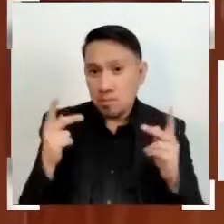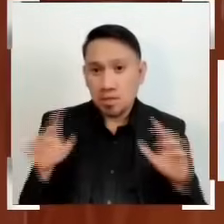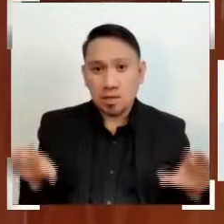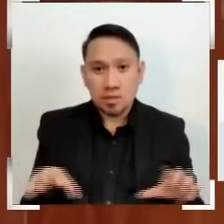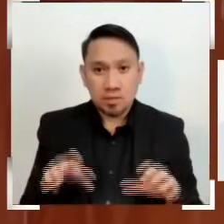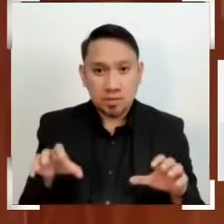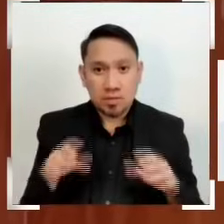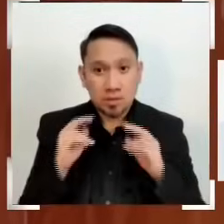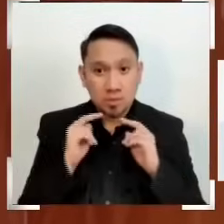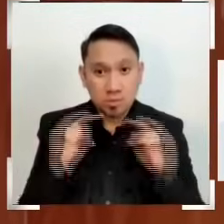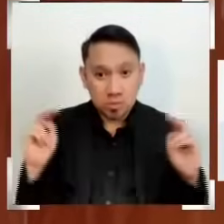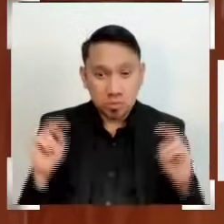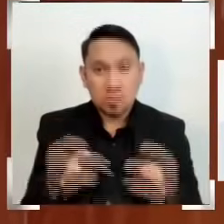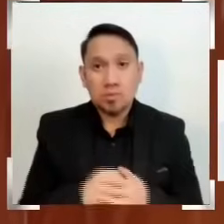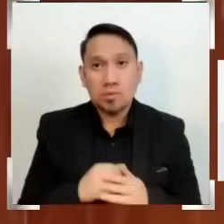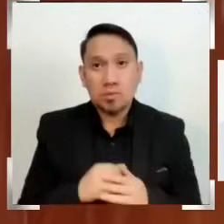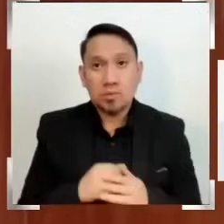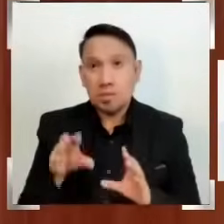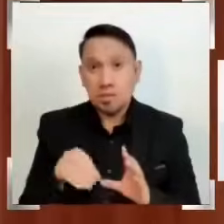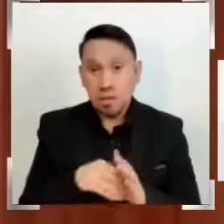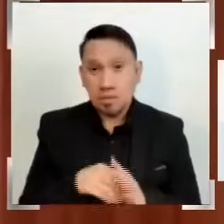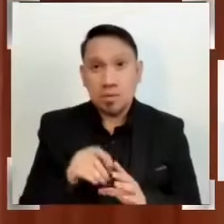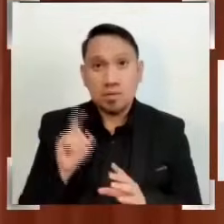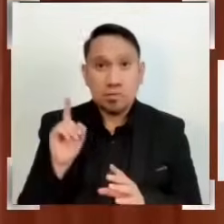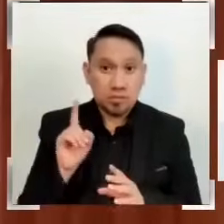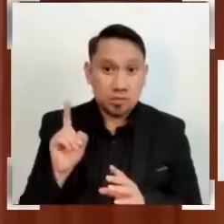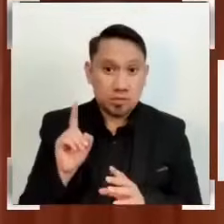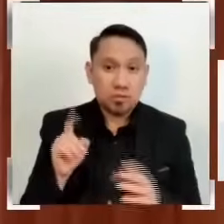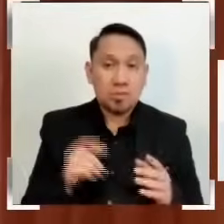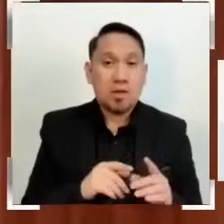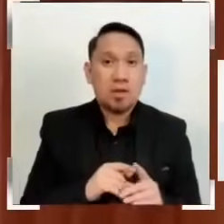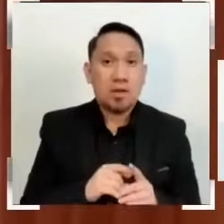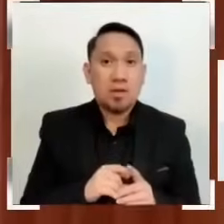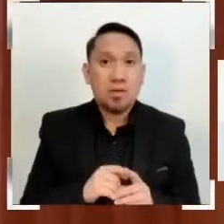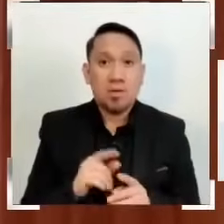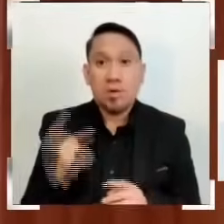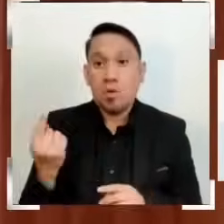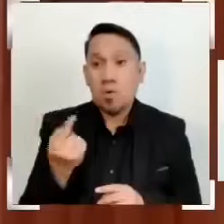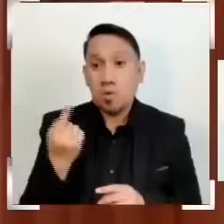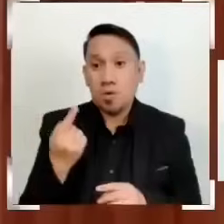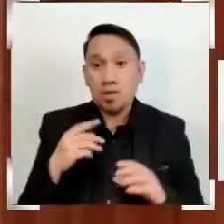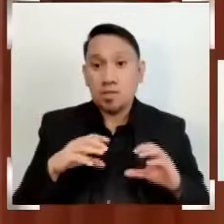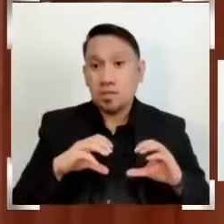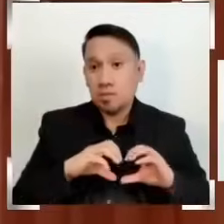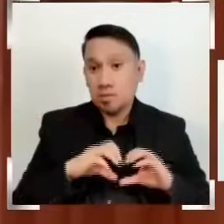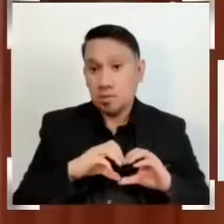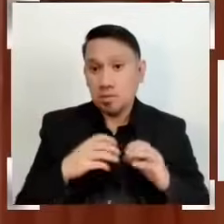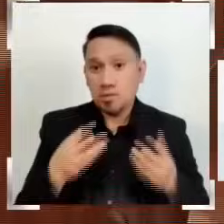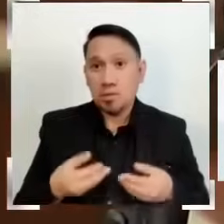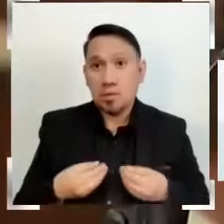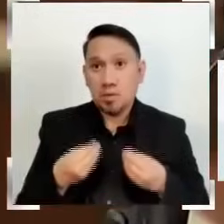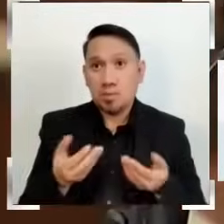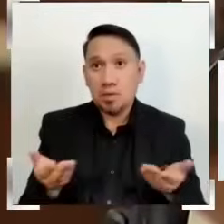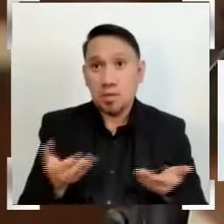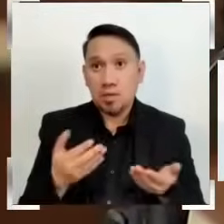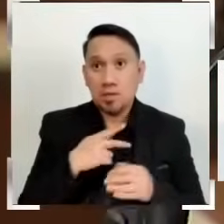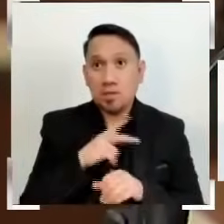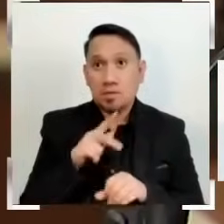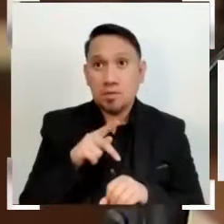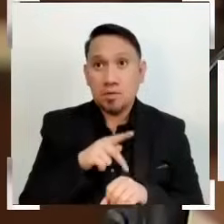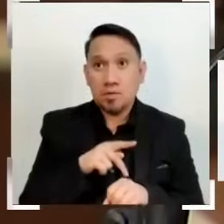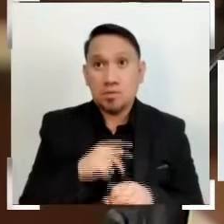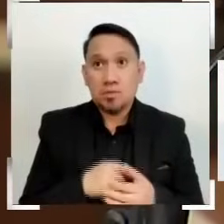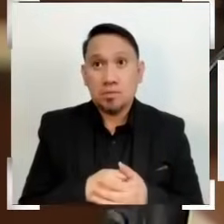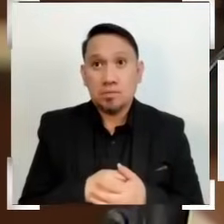dyan ang apat na prestihyosong George Peabody Awards na tanging GMA pa lamang ang ginagawaran sa Pilipinas. When I took the